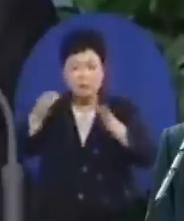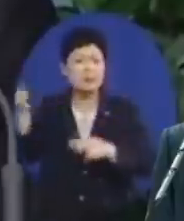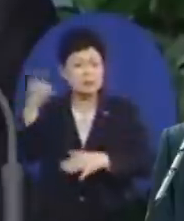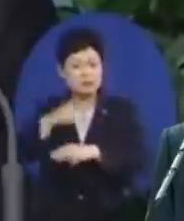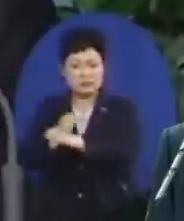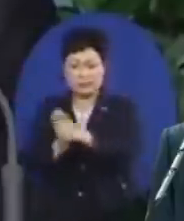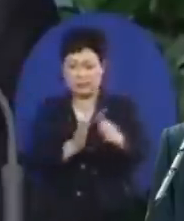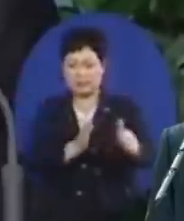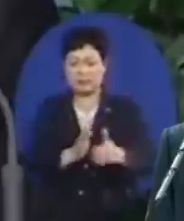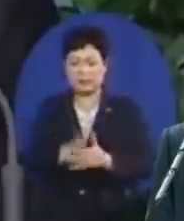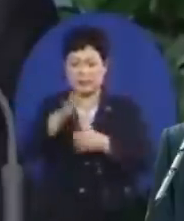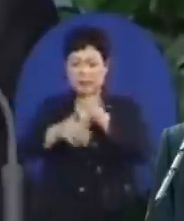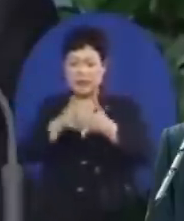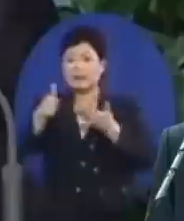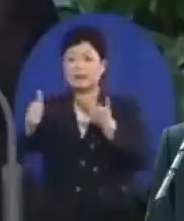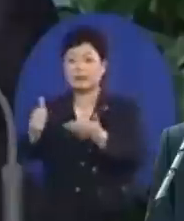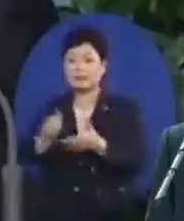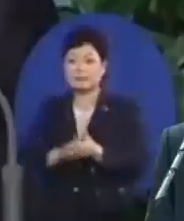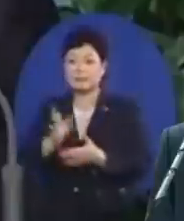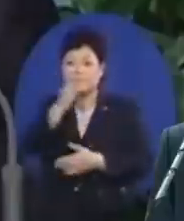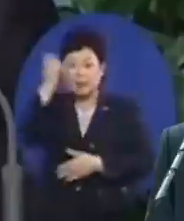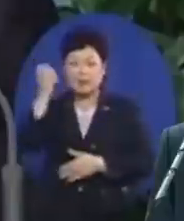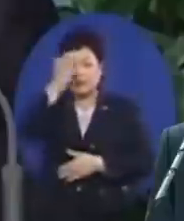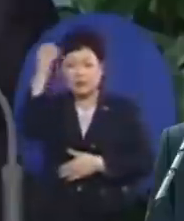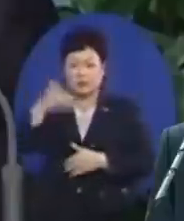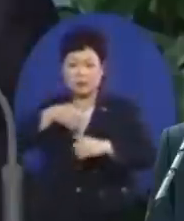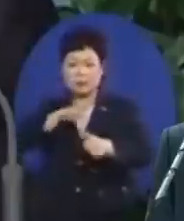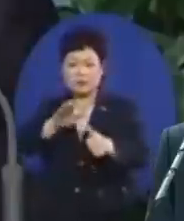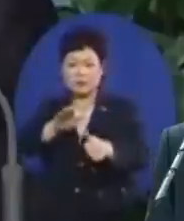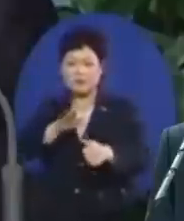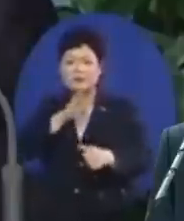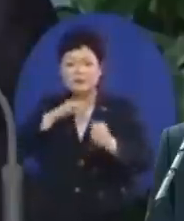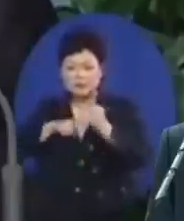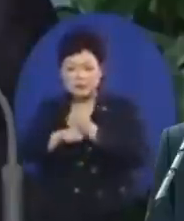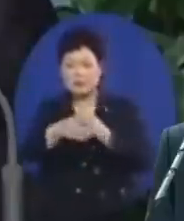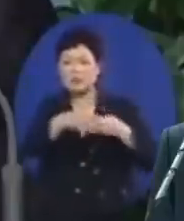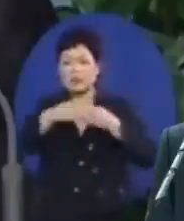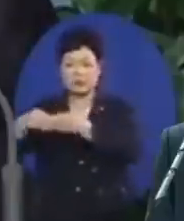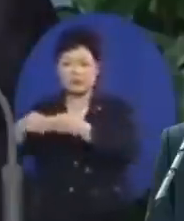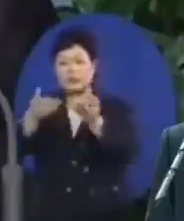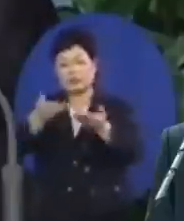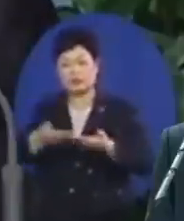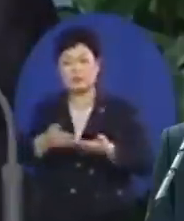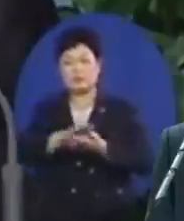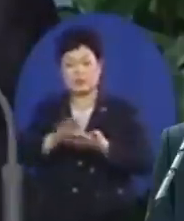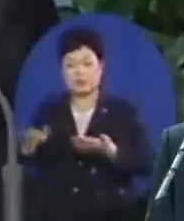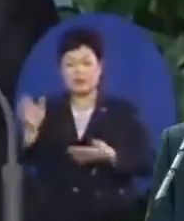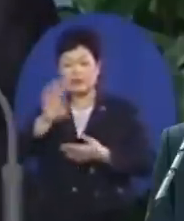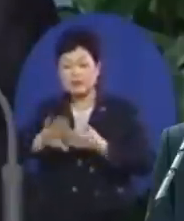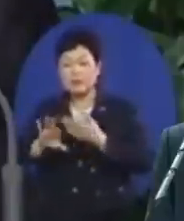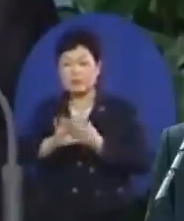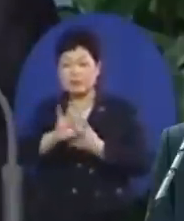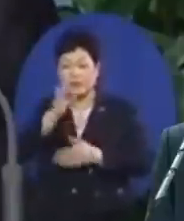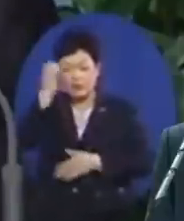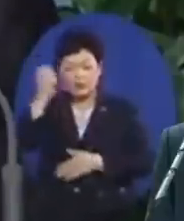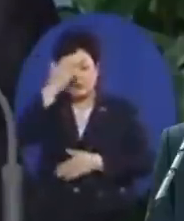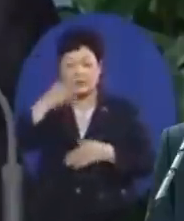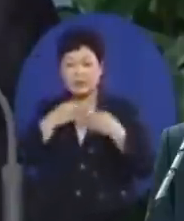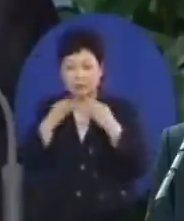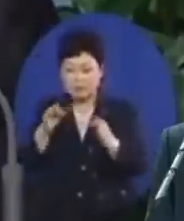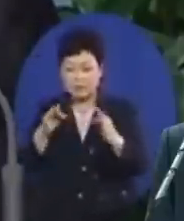들으십시오. 하나님께서 성령을 보내시사 진리로 이끌어 주시는 것입니다. 그러면 성령의